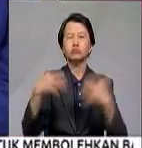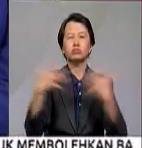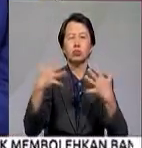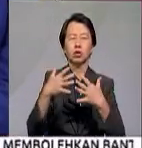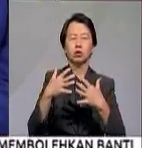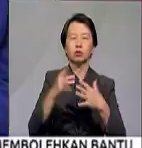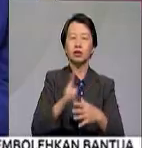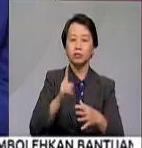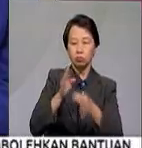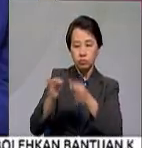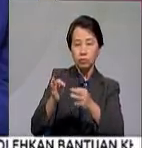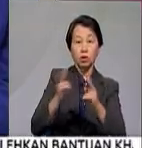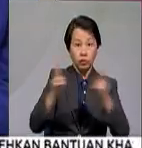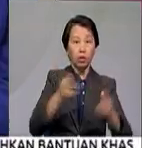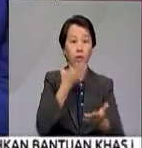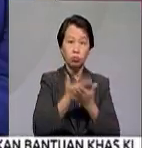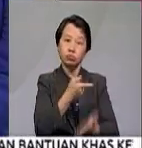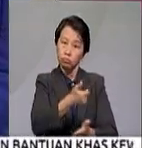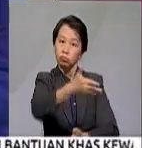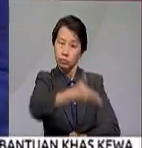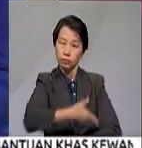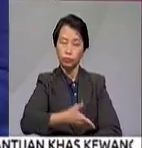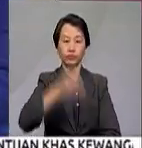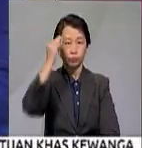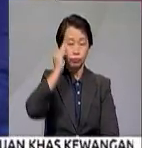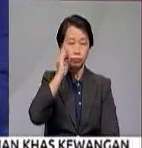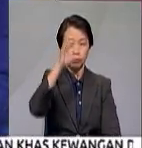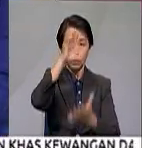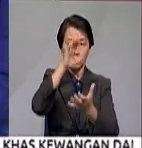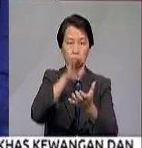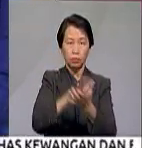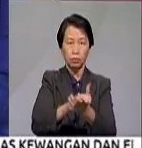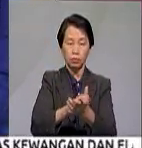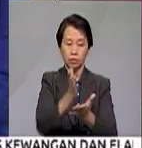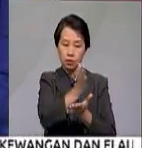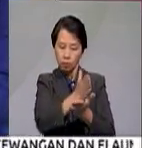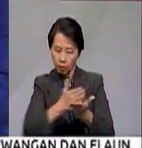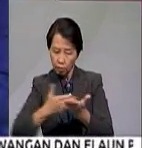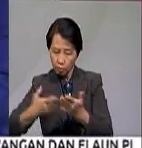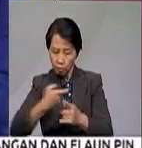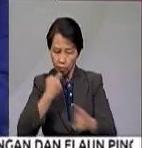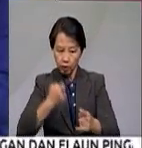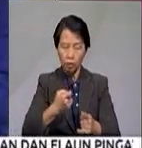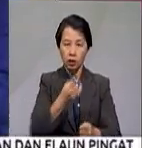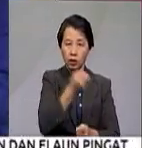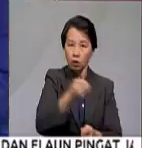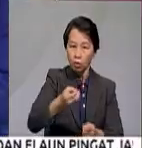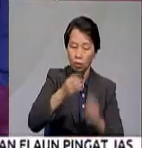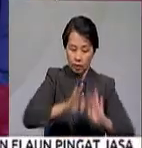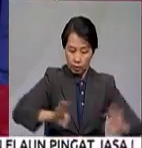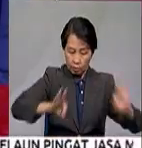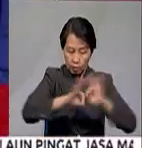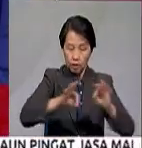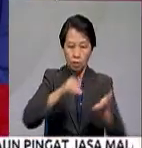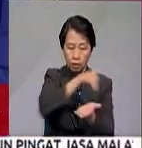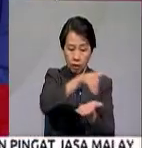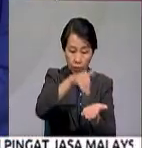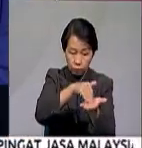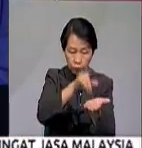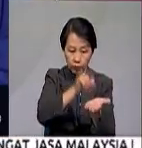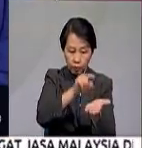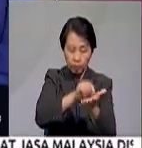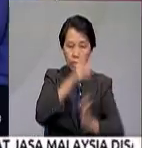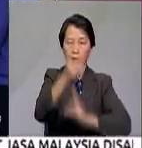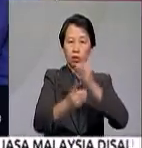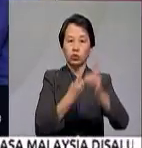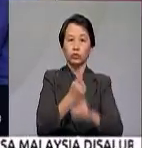itu amat dialu-alukan. Tun Dr. Mahathir percaya bahawa sebahagian daripada komponen utama dalam pusat komunikasi dunia